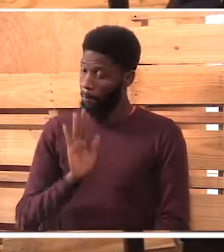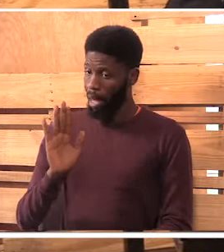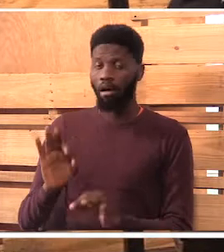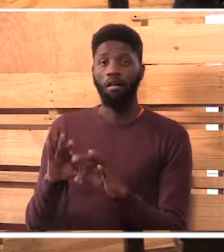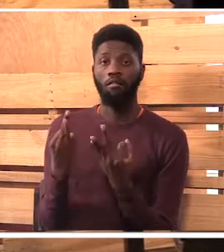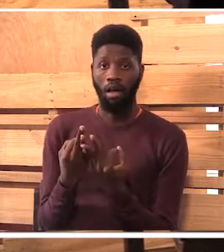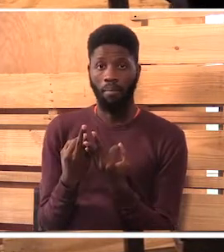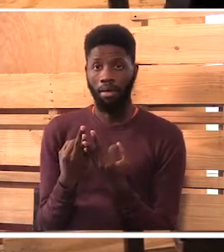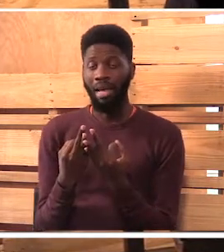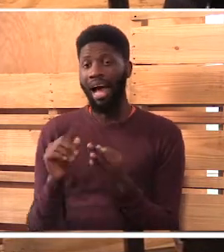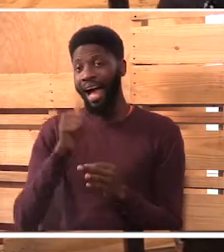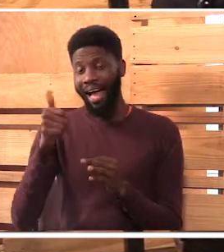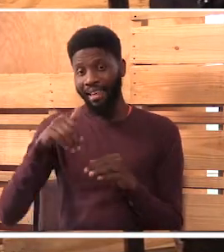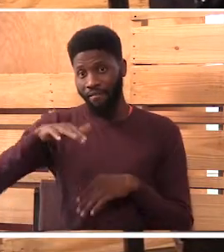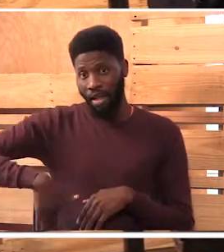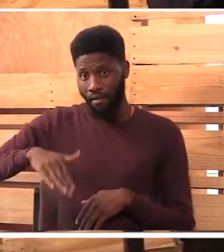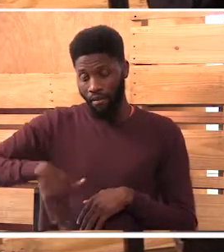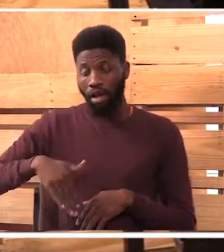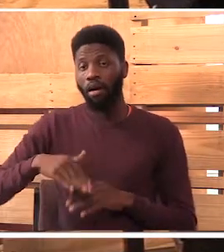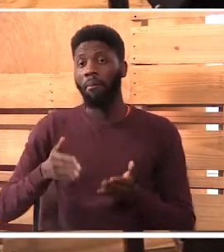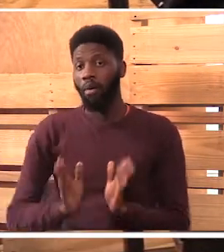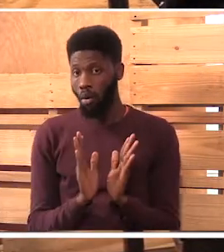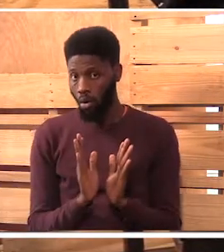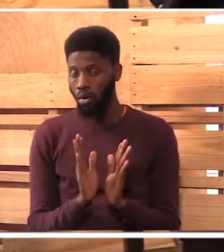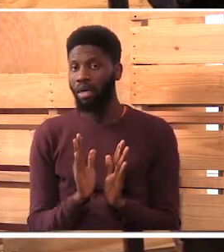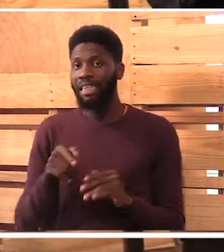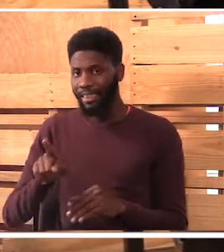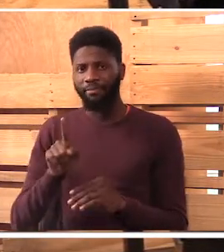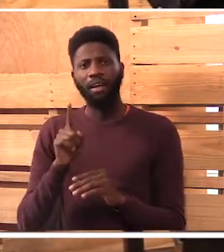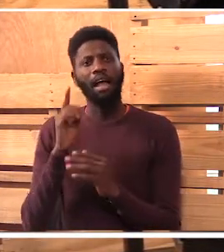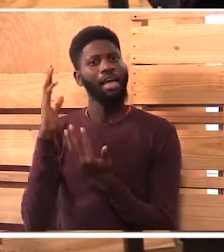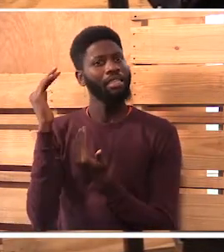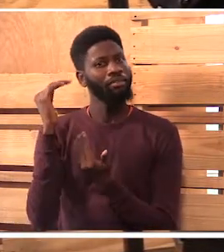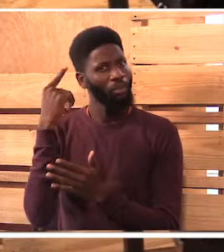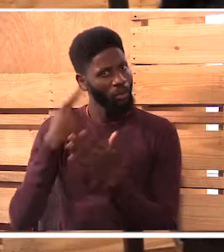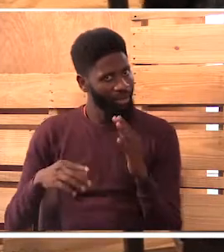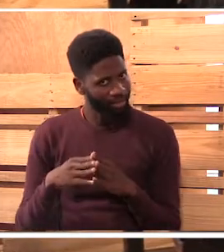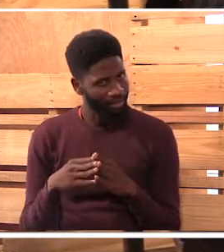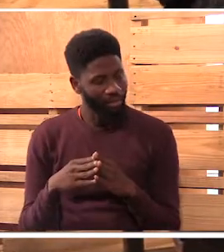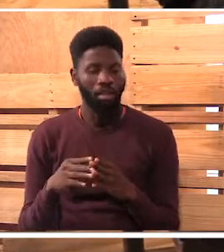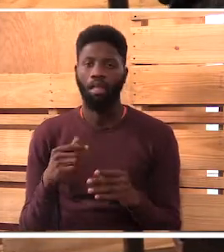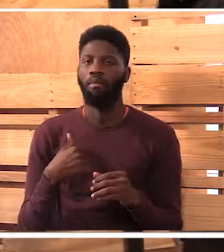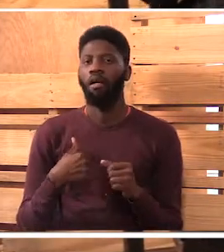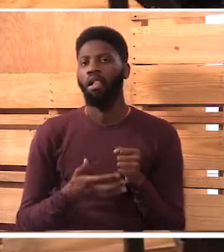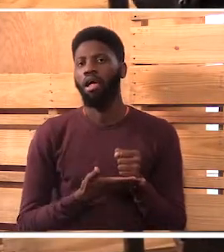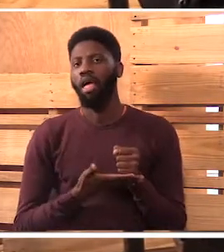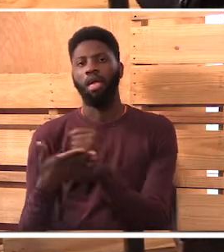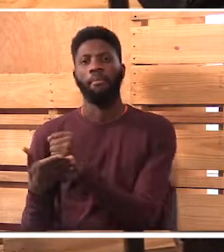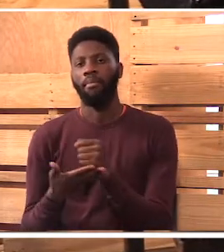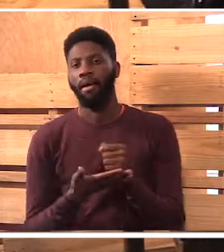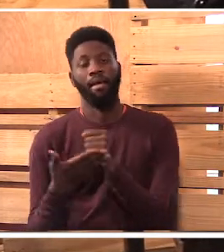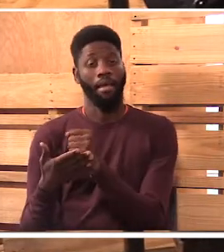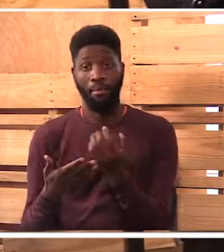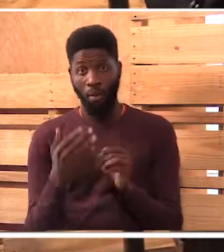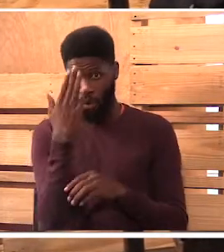Like, yule hako nyuma yangu, anataradia msaada kutoka kwangu.